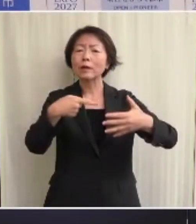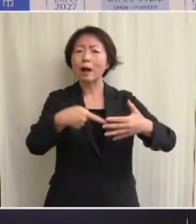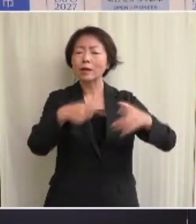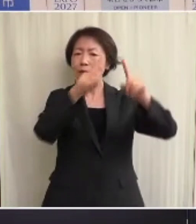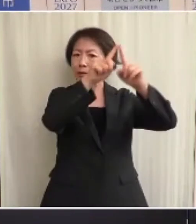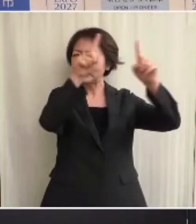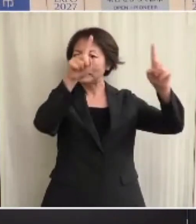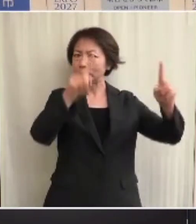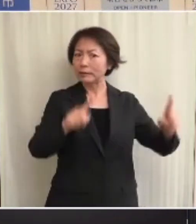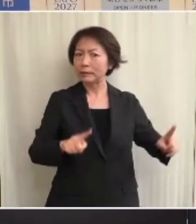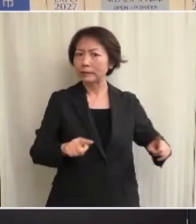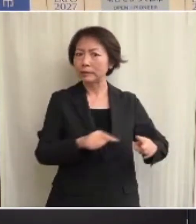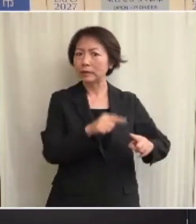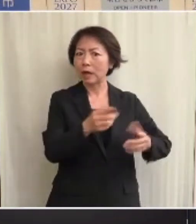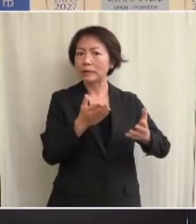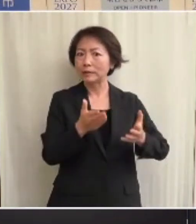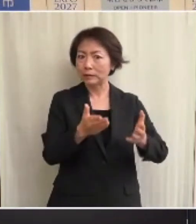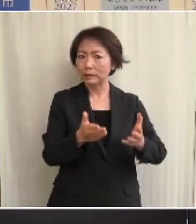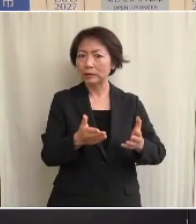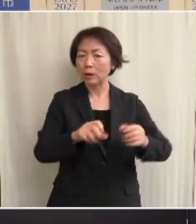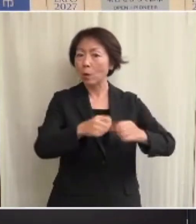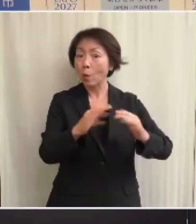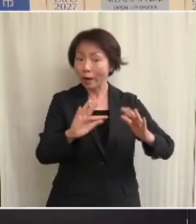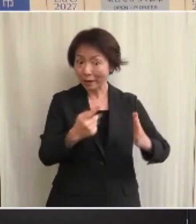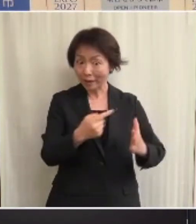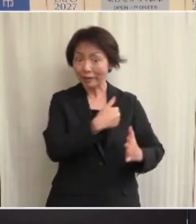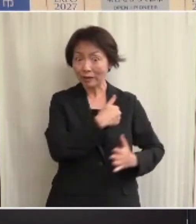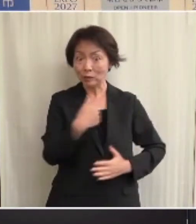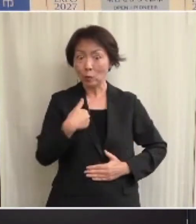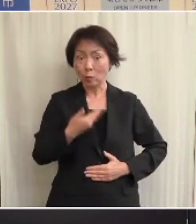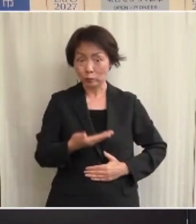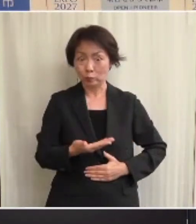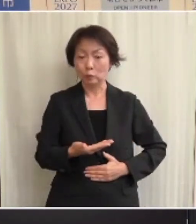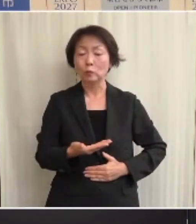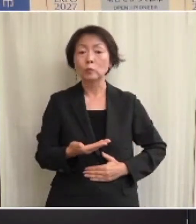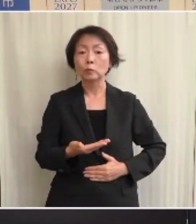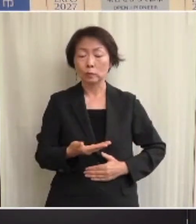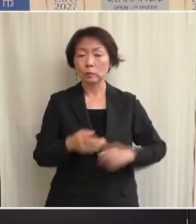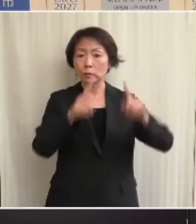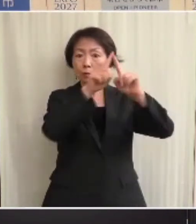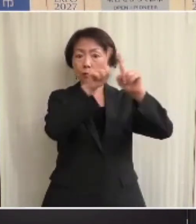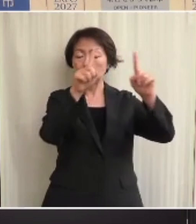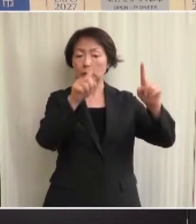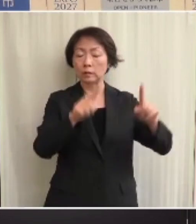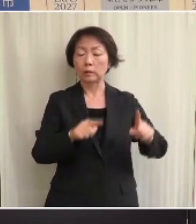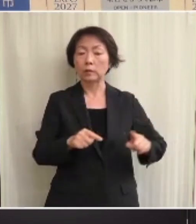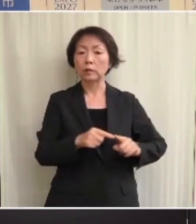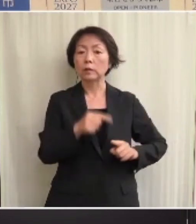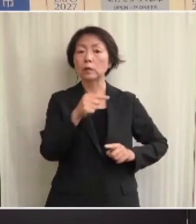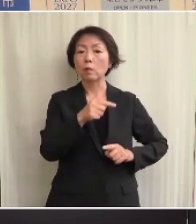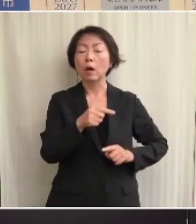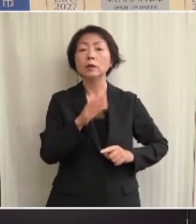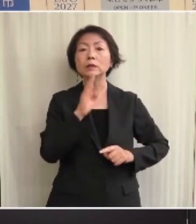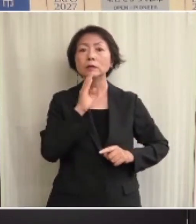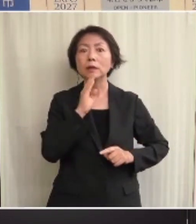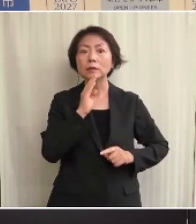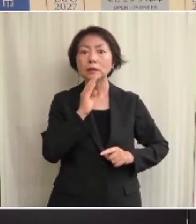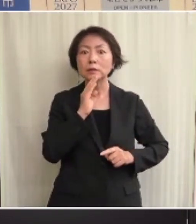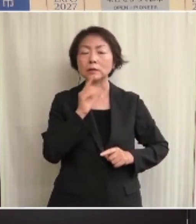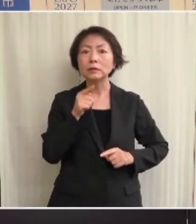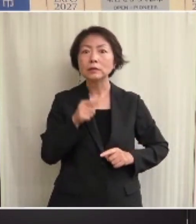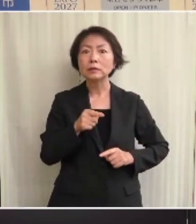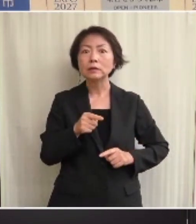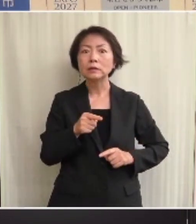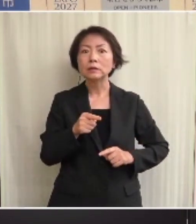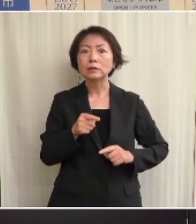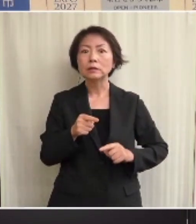地震に耐えられる構造になってるでしょうか。 停電時に関しては確かにそこ